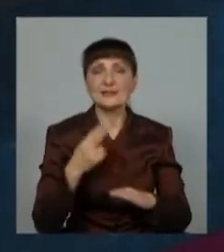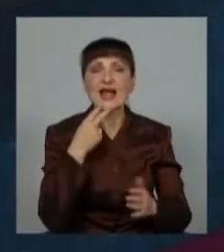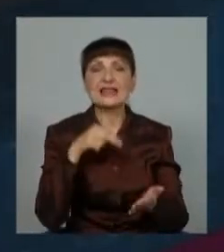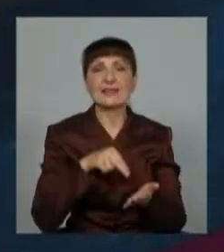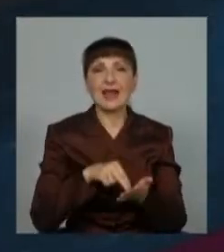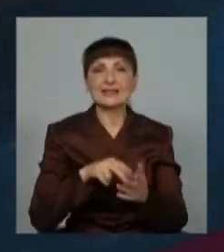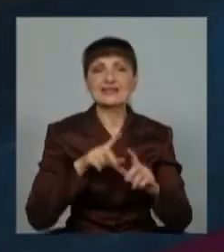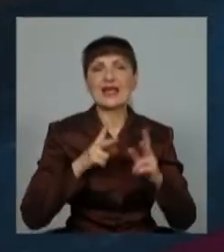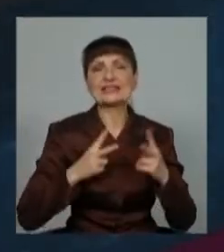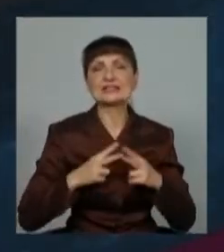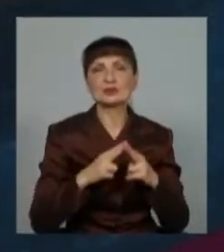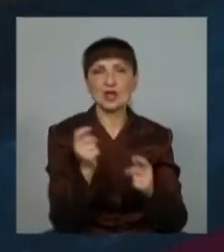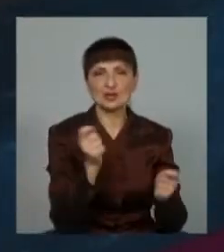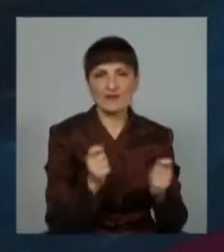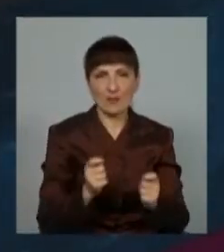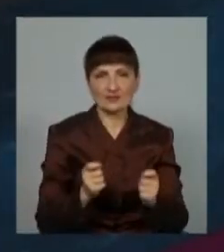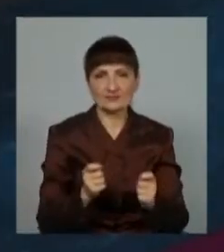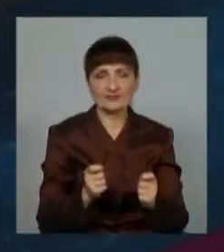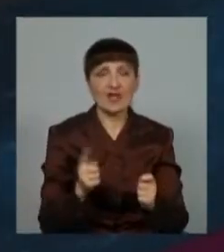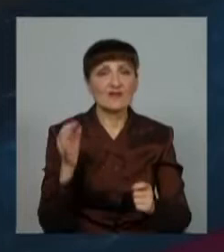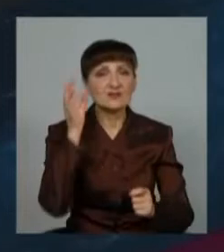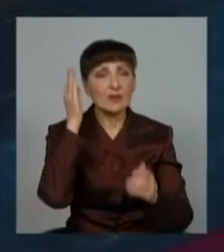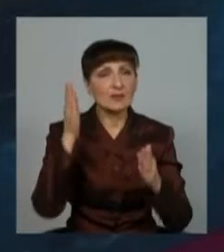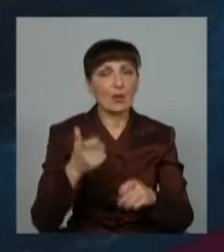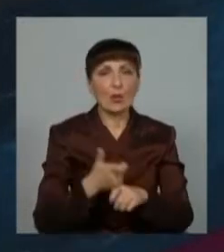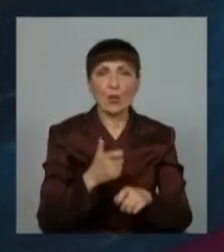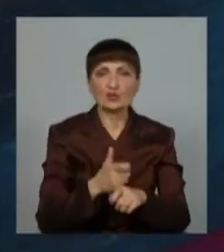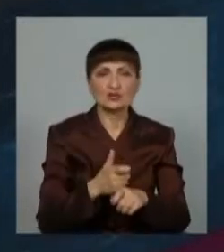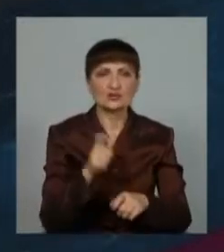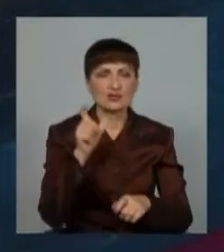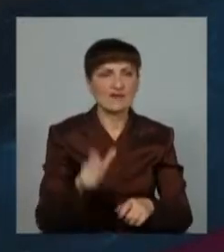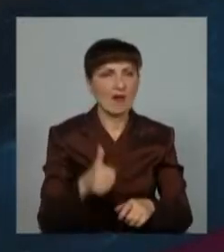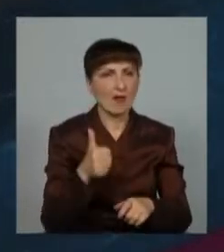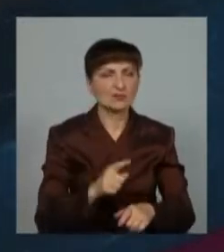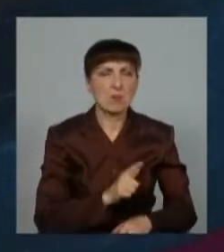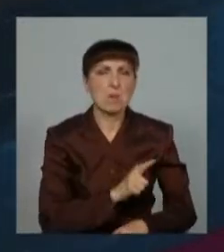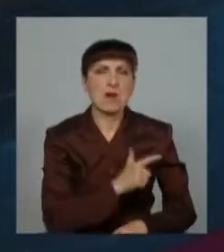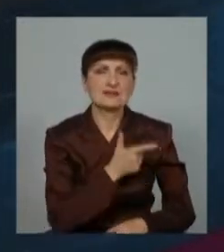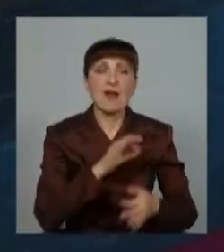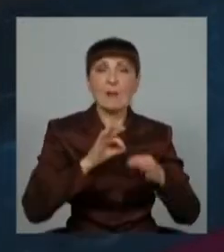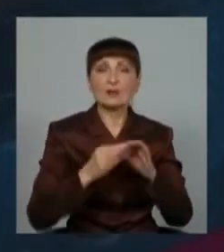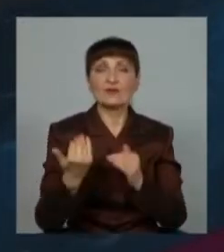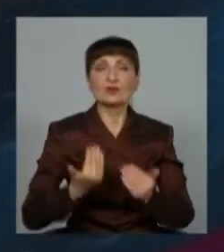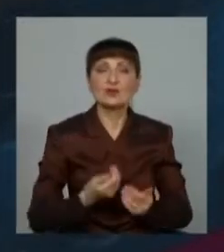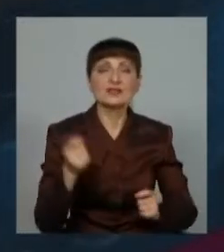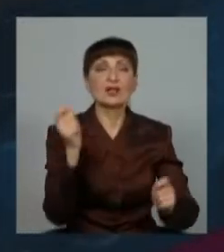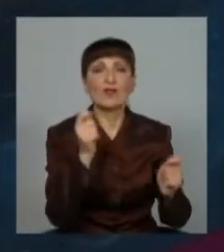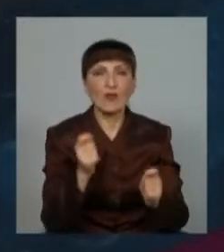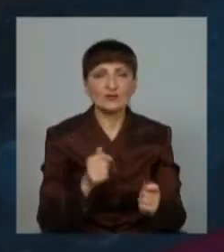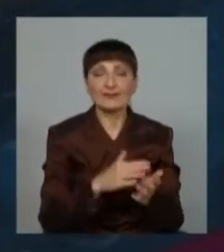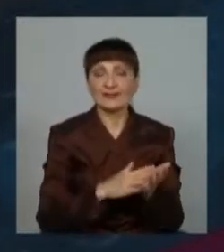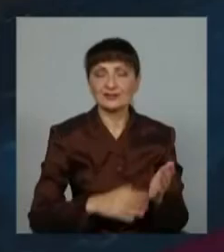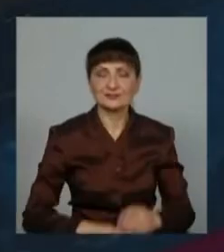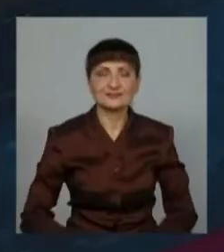института живописи. Подлинный ремесленник, так вспоминают мастера его родные и друзья. Подробнее о жизни и творчестве живописца Роберт